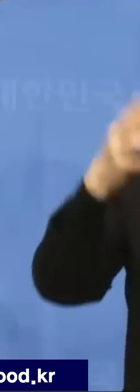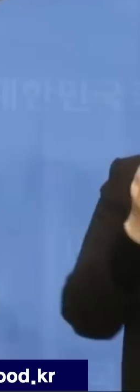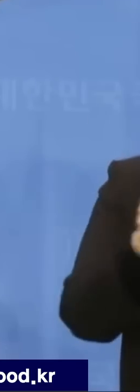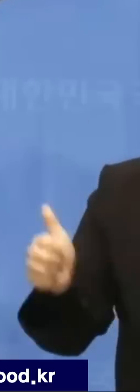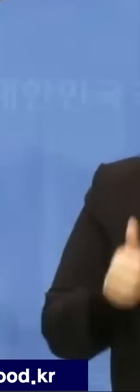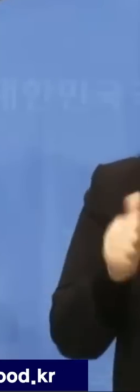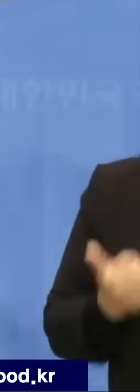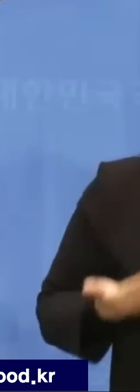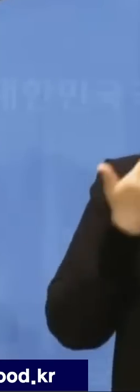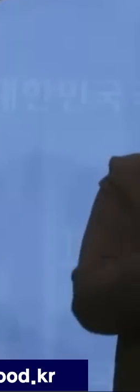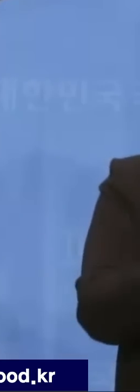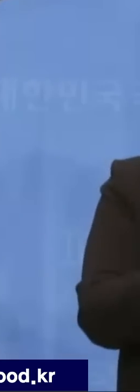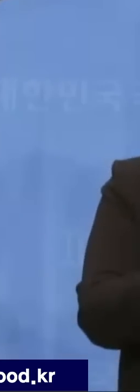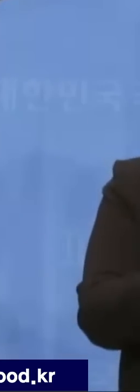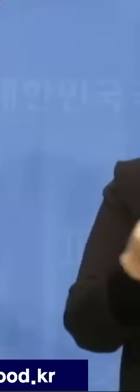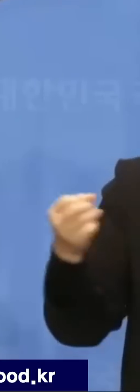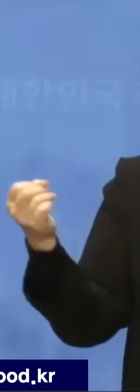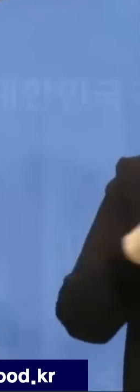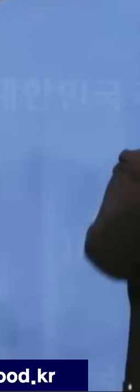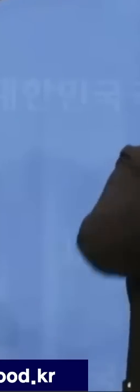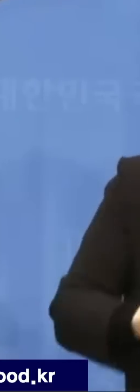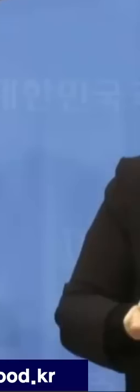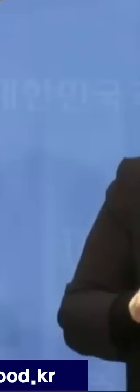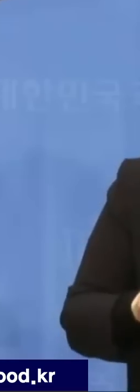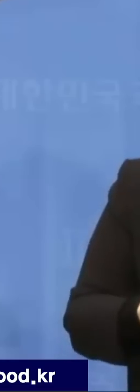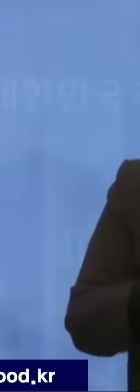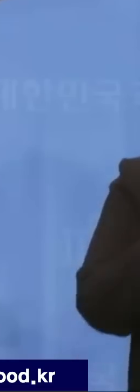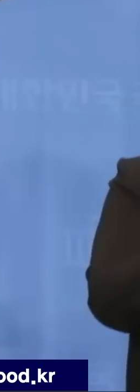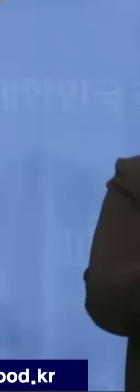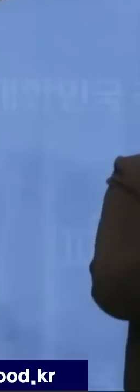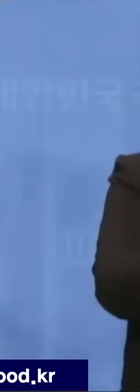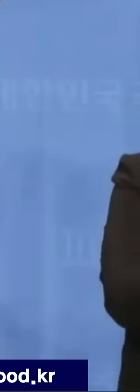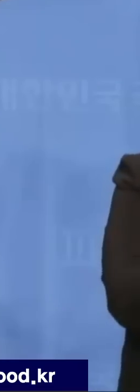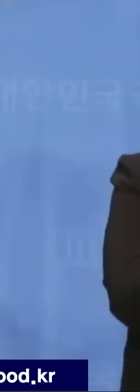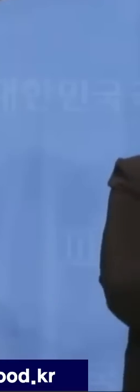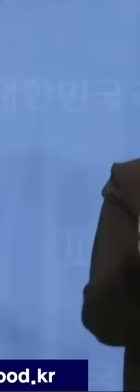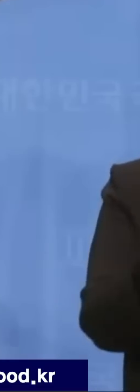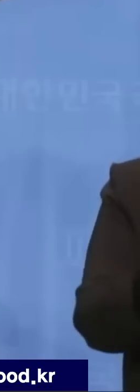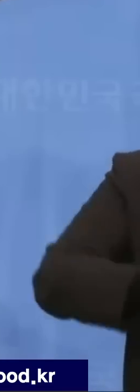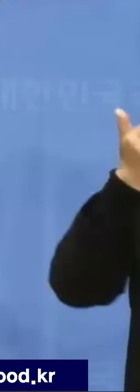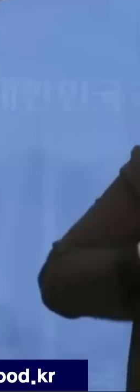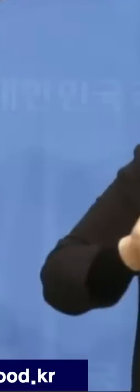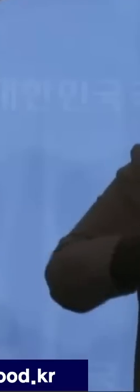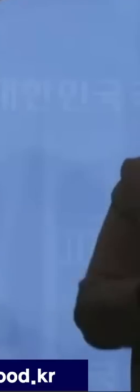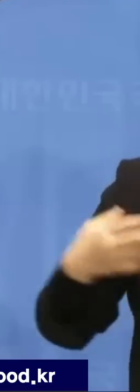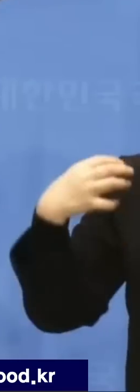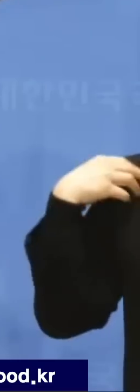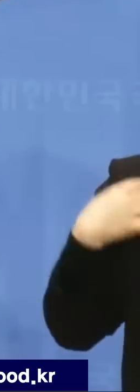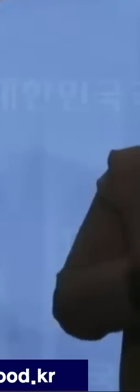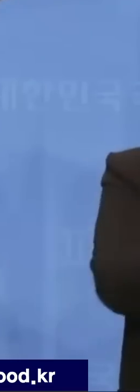국민들의 심판대에 설 것이며 역사는 이들에게 반드시 그